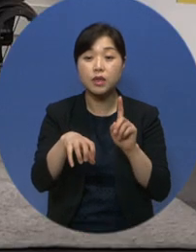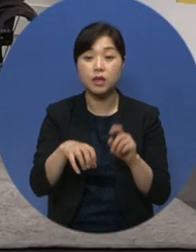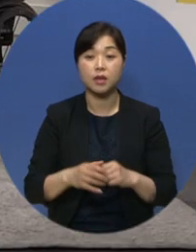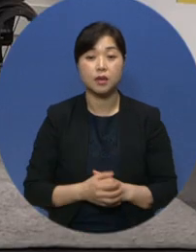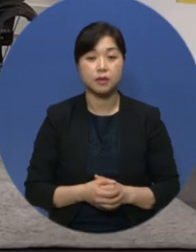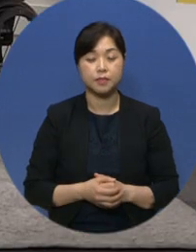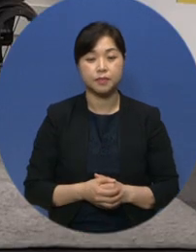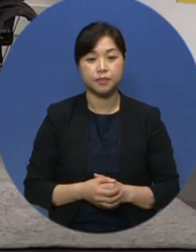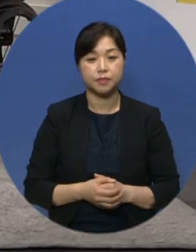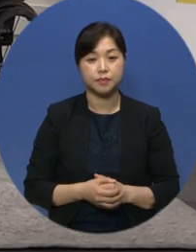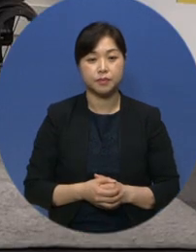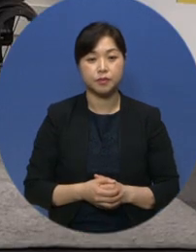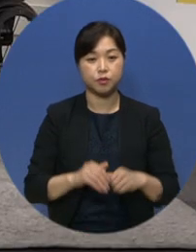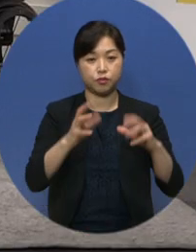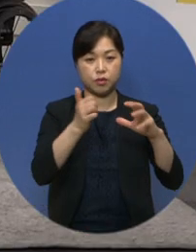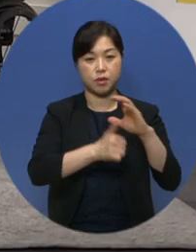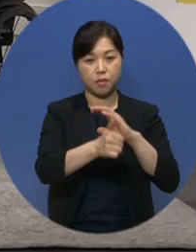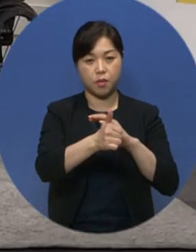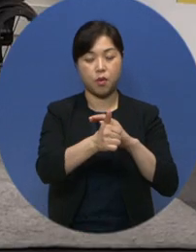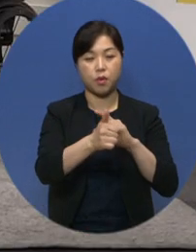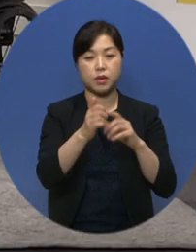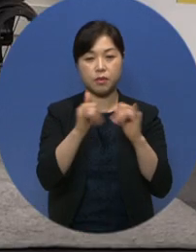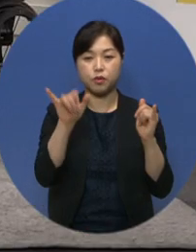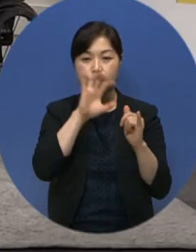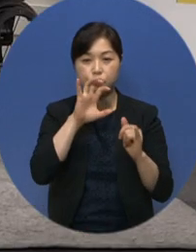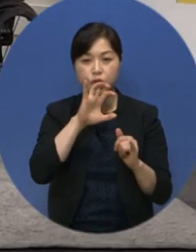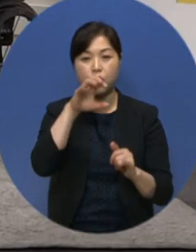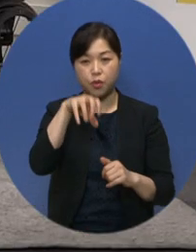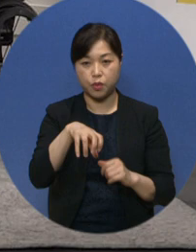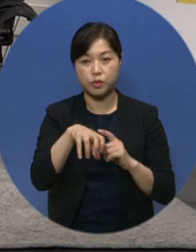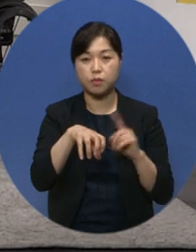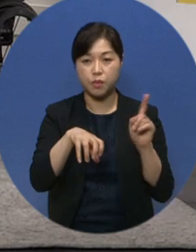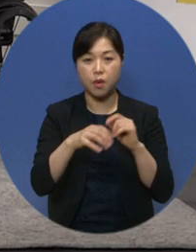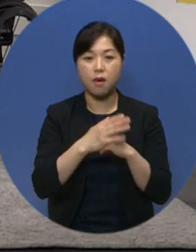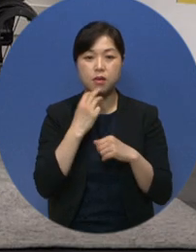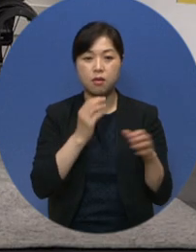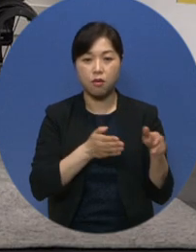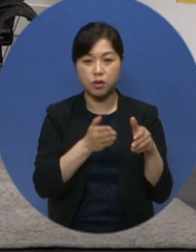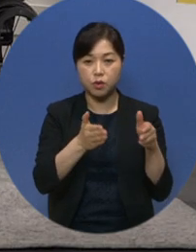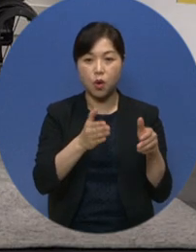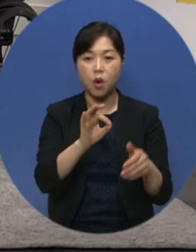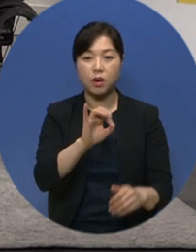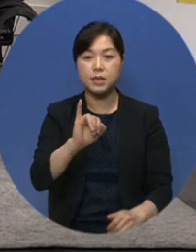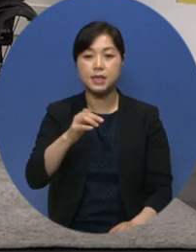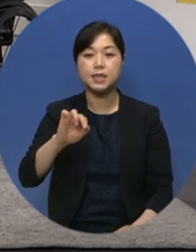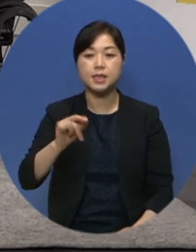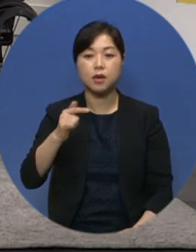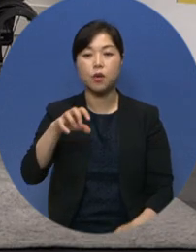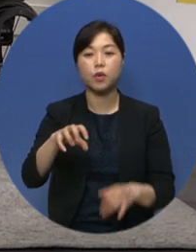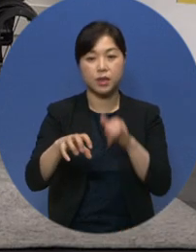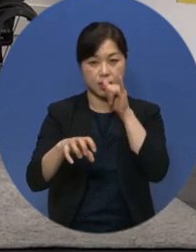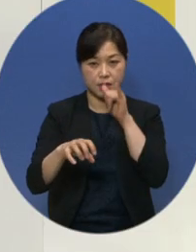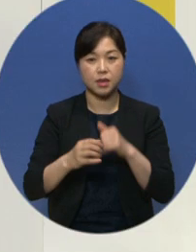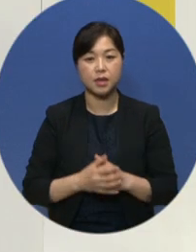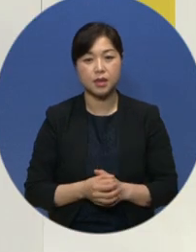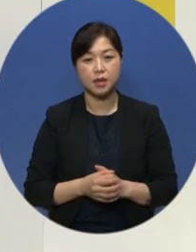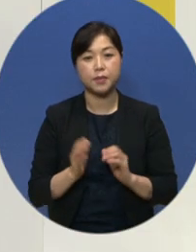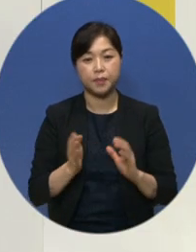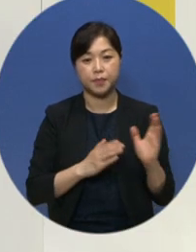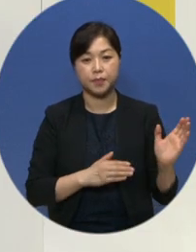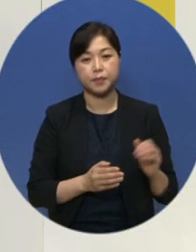국가대표 선수들이 훈련하는 그 훈련은 경기도 이천에 소외 에 소재하고 있구요 예